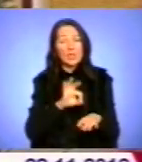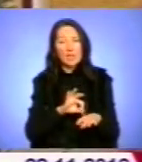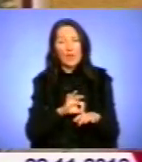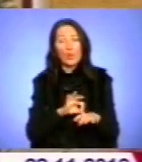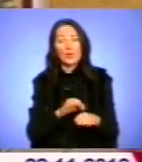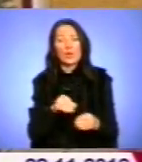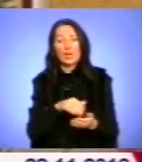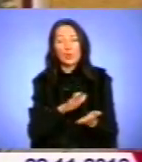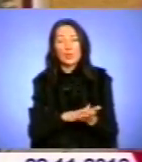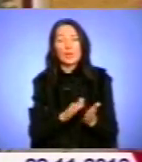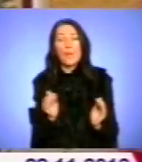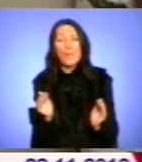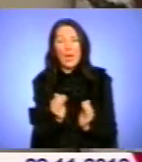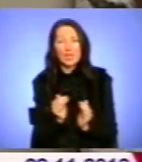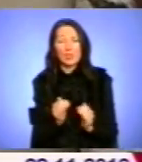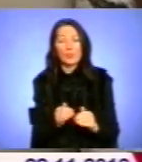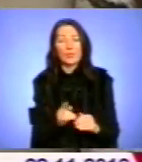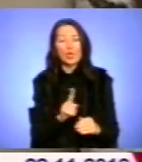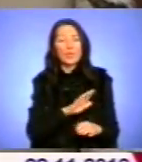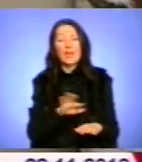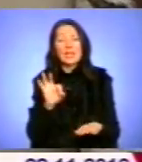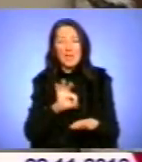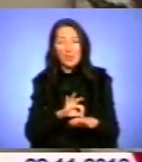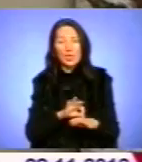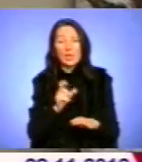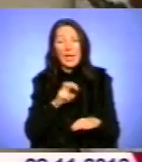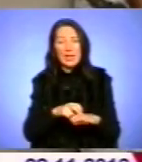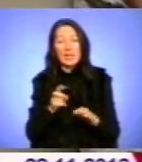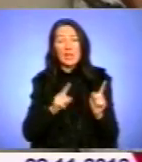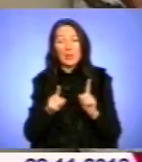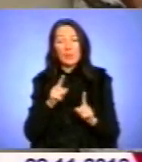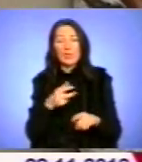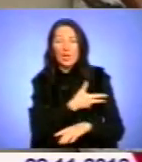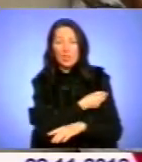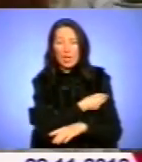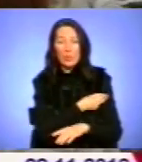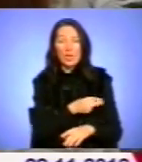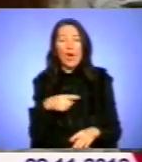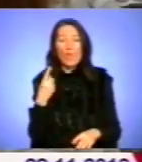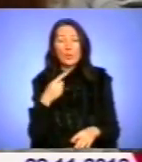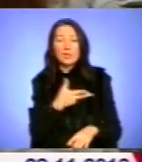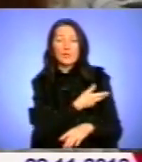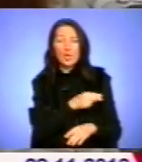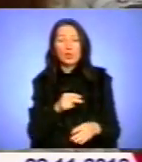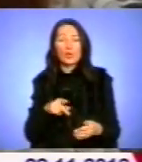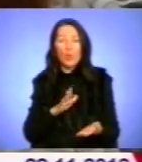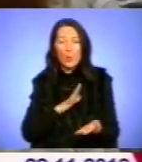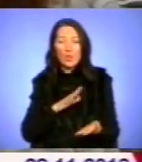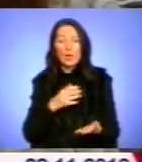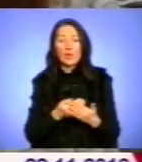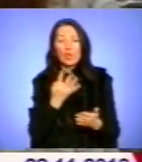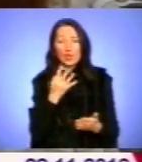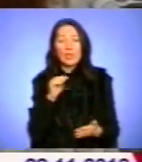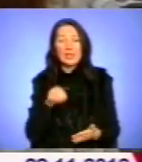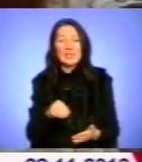захворюваність реєструється все ж таки менше. Щоб не захворіти, фахівці рекомендують щеплення. В області вакцинацію пройшли майже 4 тисячі